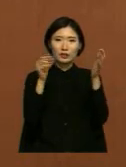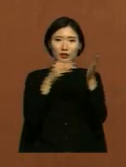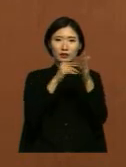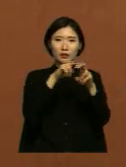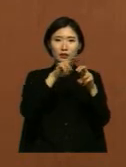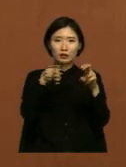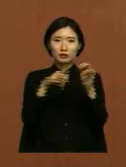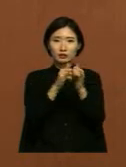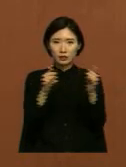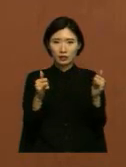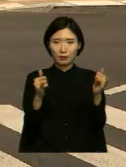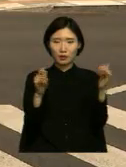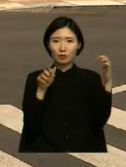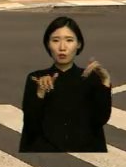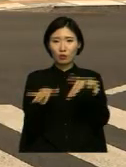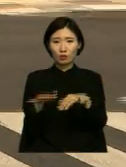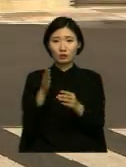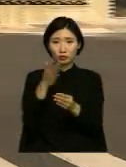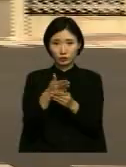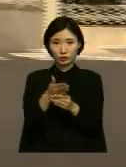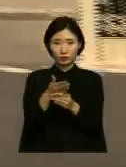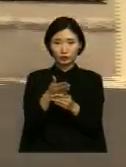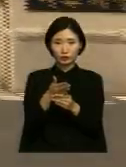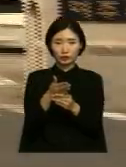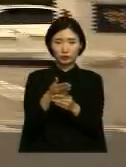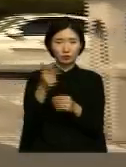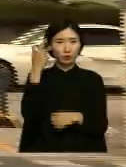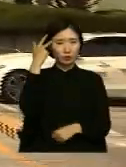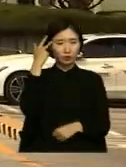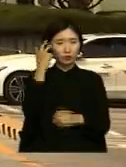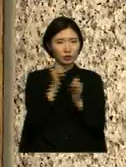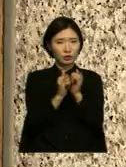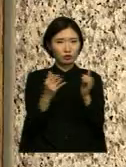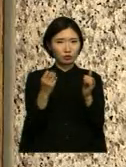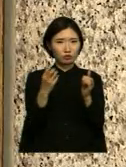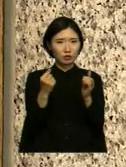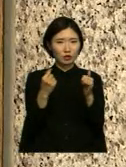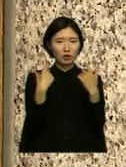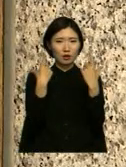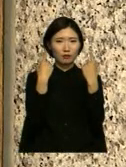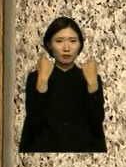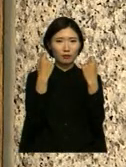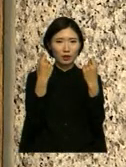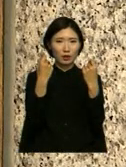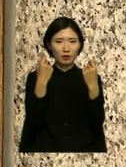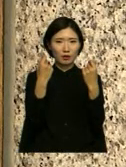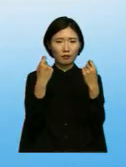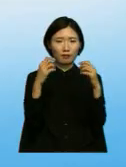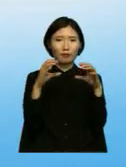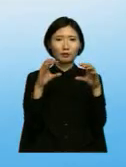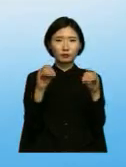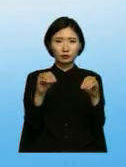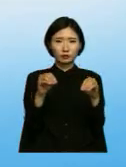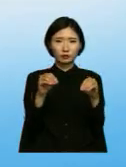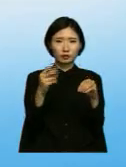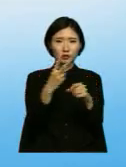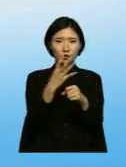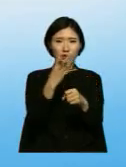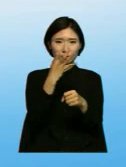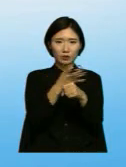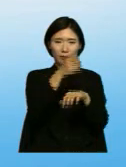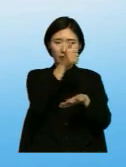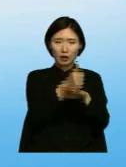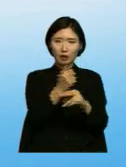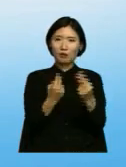내려오는 걸로 제 예요 반면 여주 시는 인구 증가가 정체된 상태입니다 지난 2014년 말과